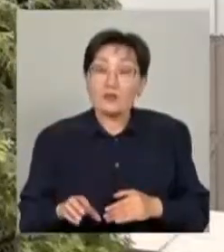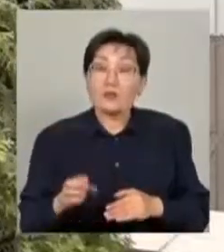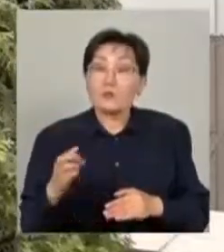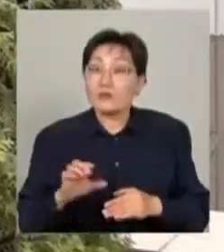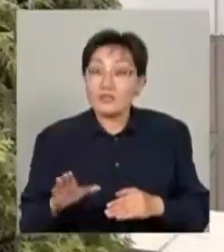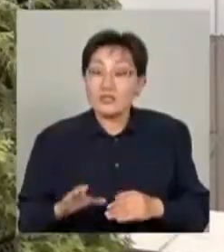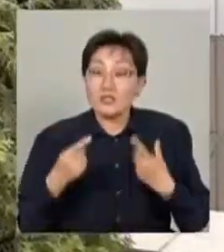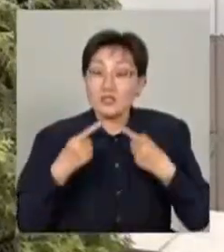а инженера одного